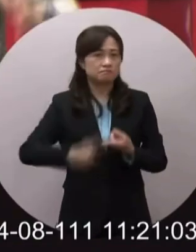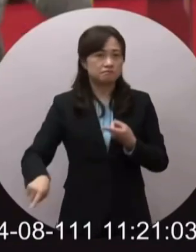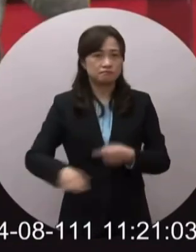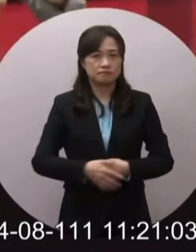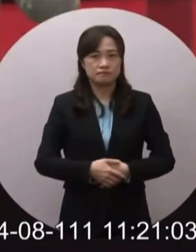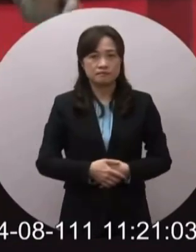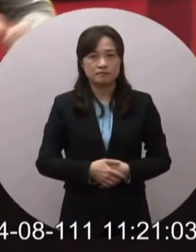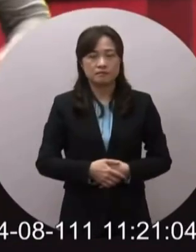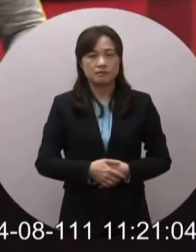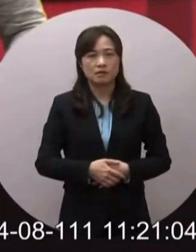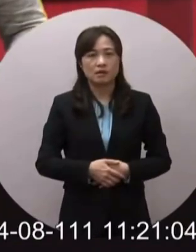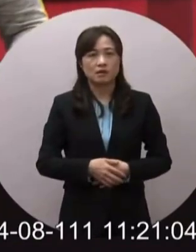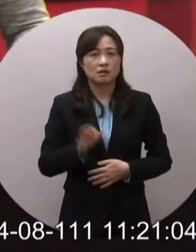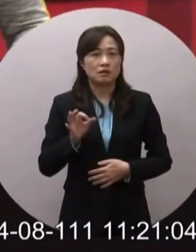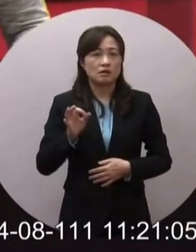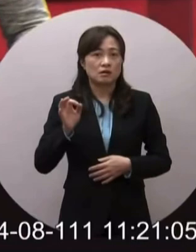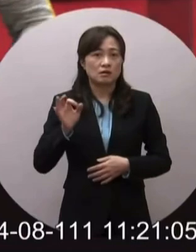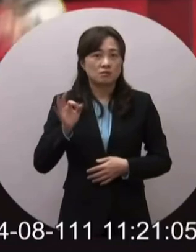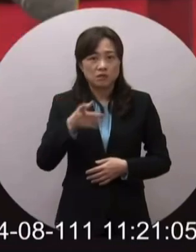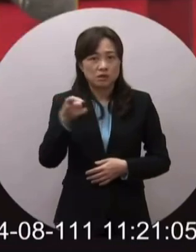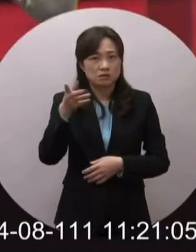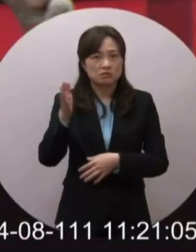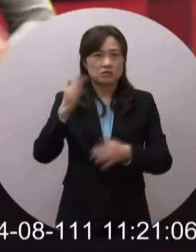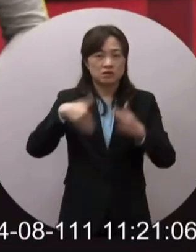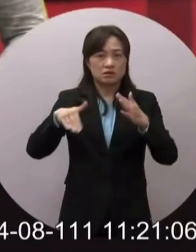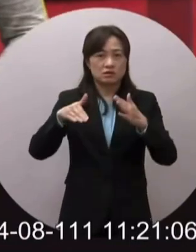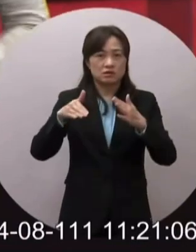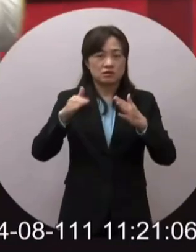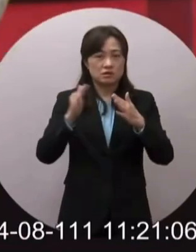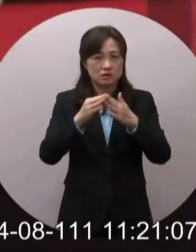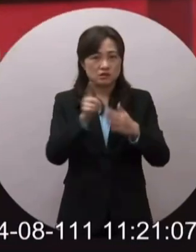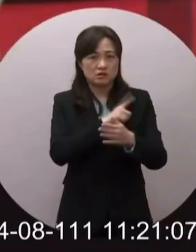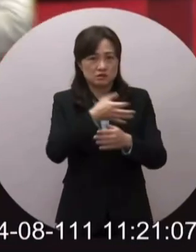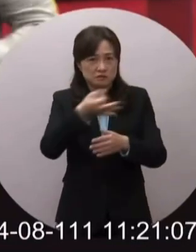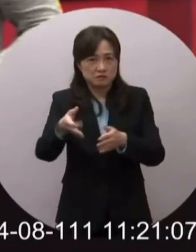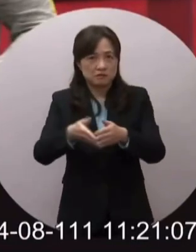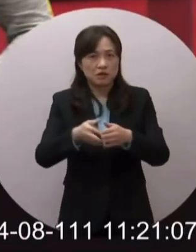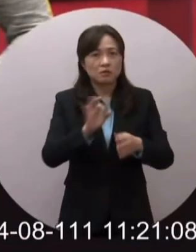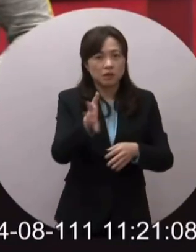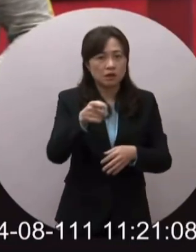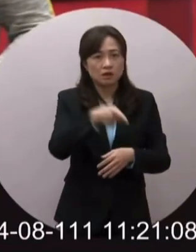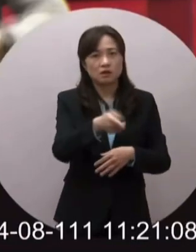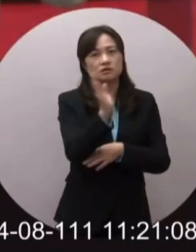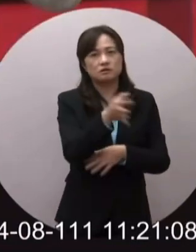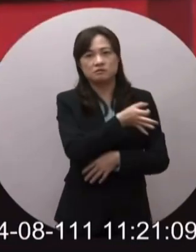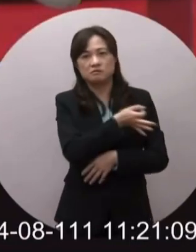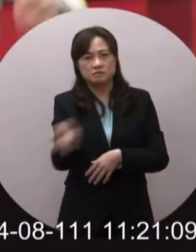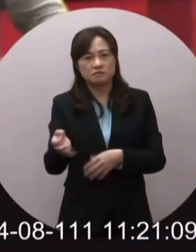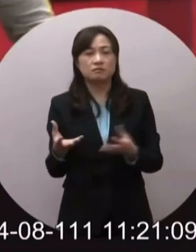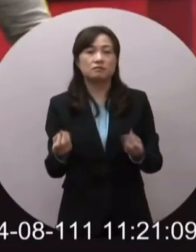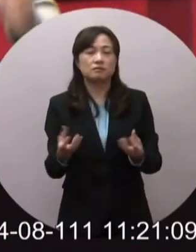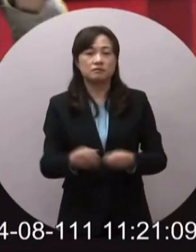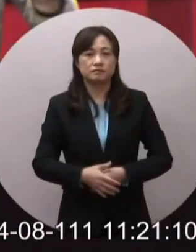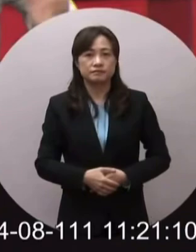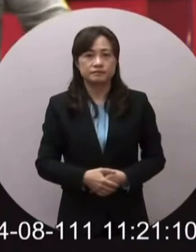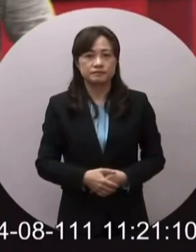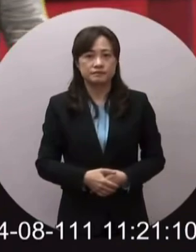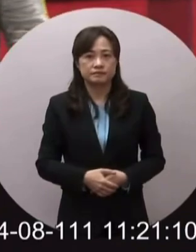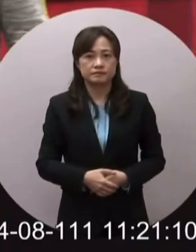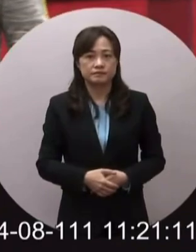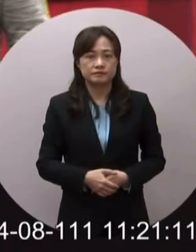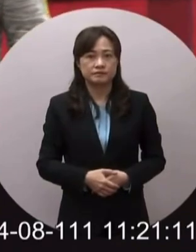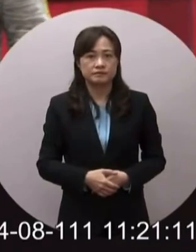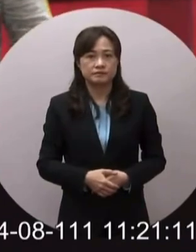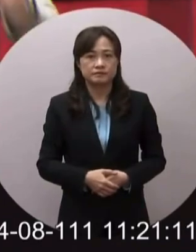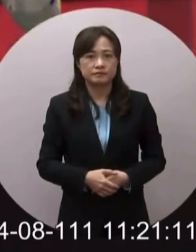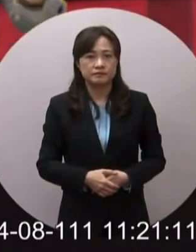所以要花学校的钱。那为什么要花学校的钱的时候，国中 就不用缴钱，高中学生需要缴